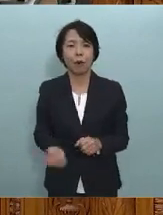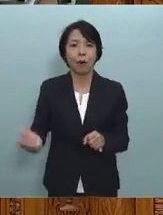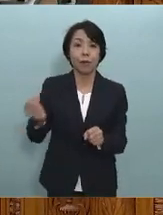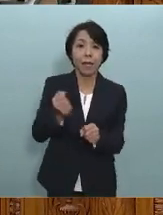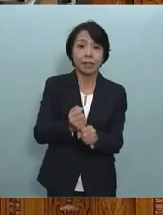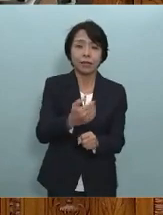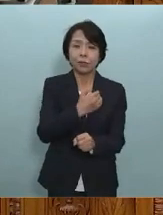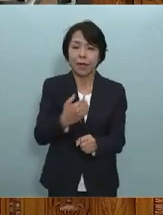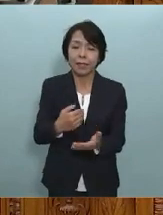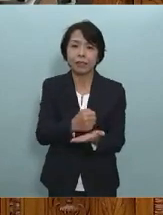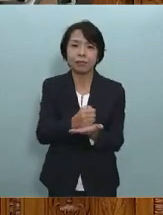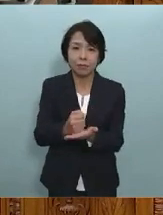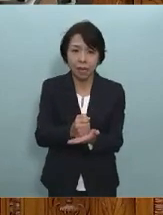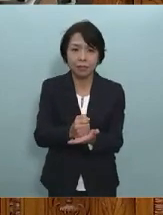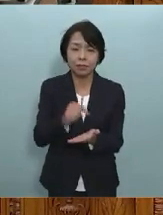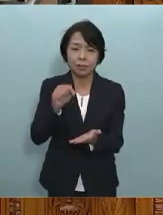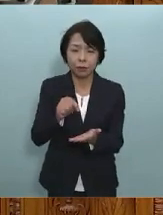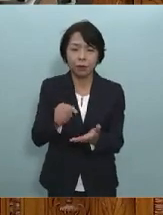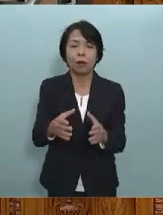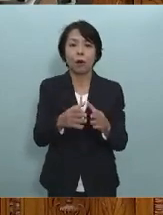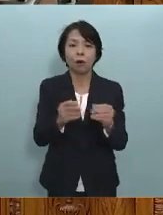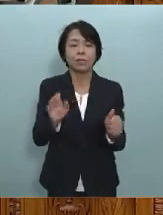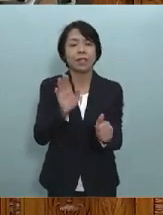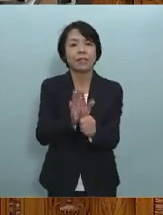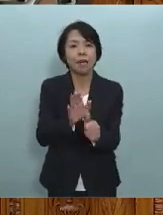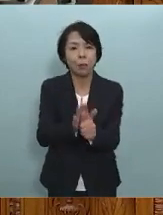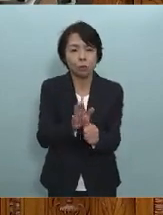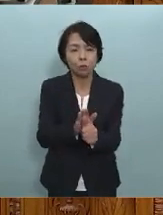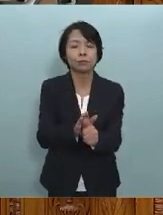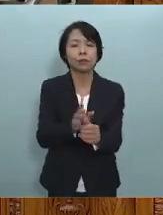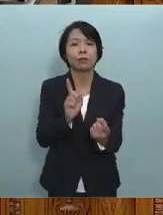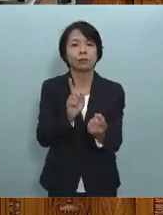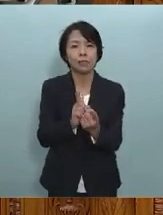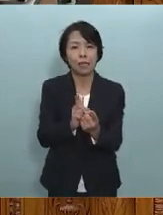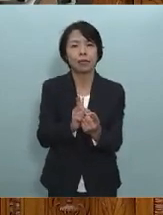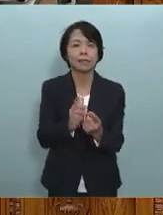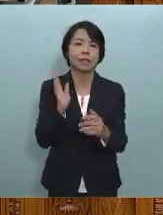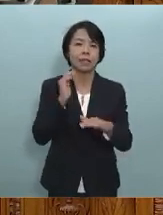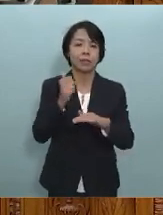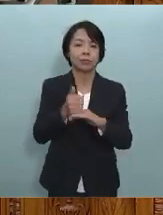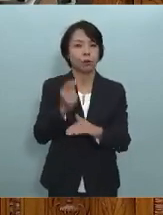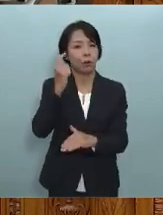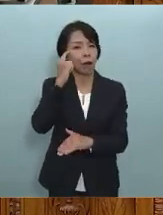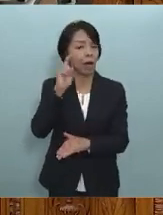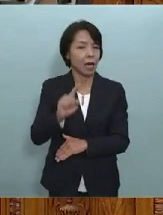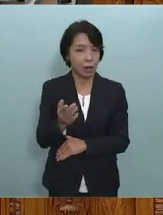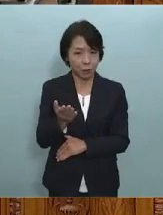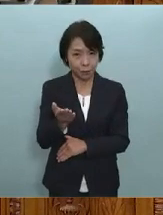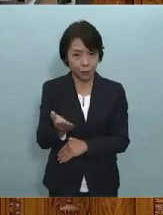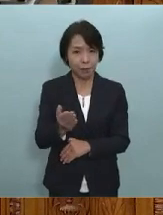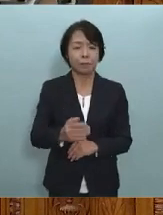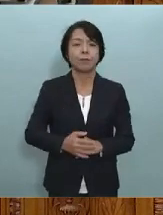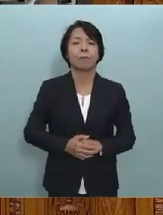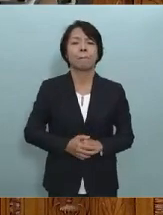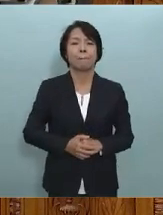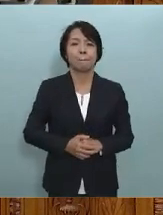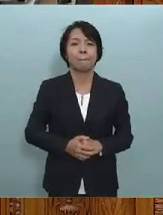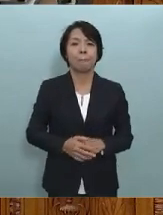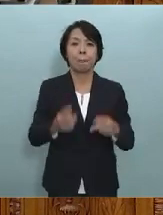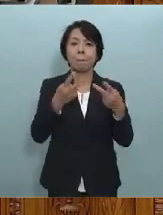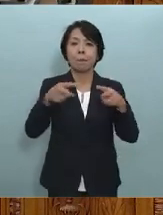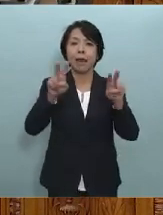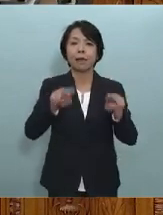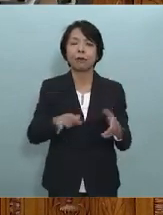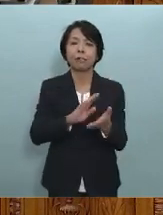チャンスをしっかりと国がサポートしていくことに対して岸田総理のお考えを伺います広島県